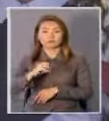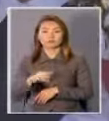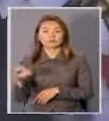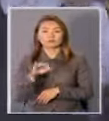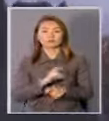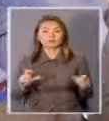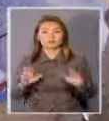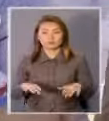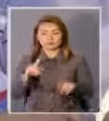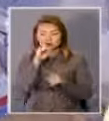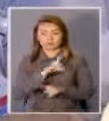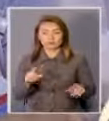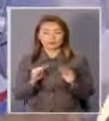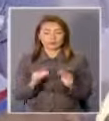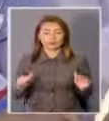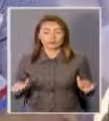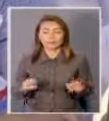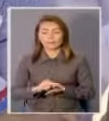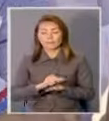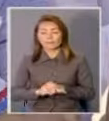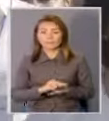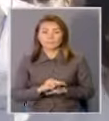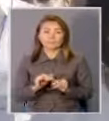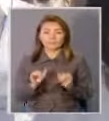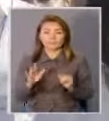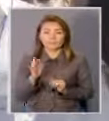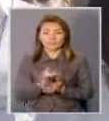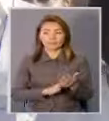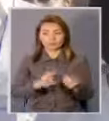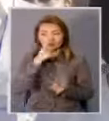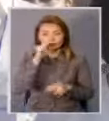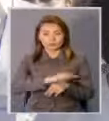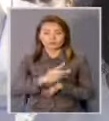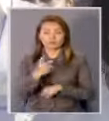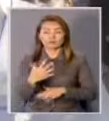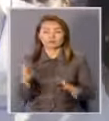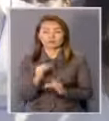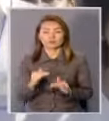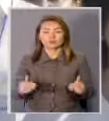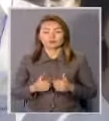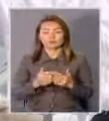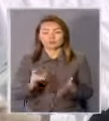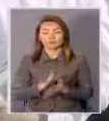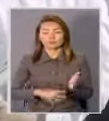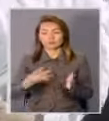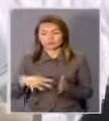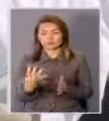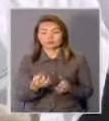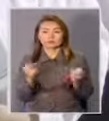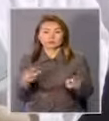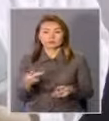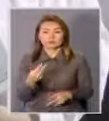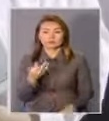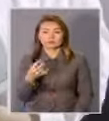тарихы бар мектептің ерекшелігі оқушыларға гуманитарлық бағыт тереңдетіліп оқытылады. Биыл білім ұясын 200-ге жуық оқушы аттаса, оның 44-і арнайы